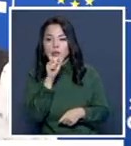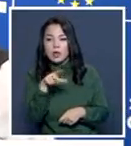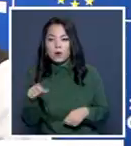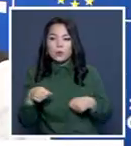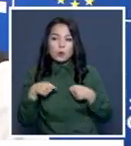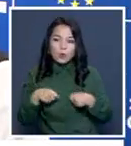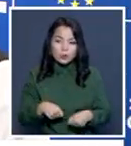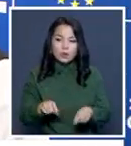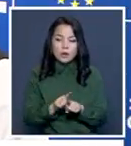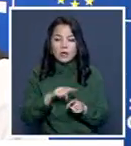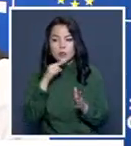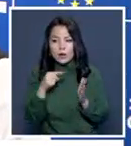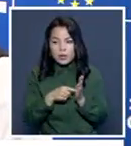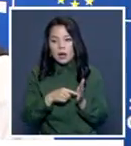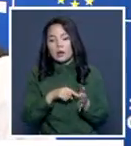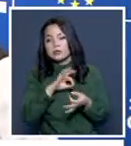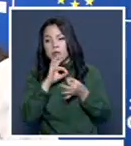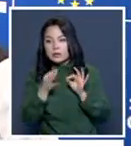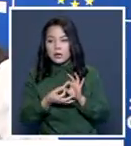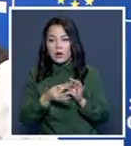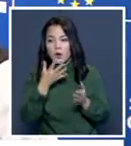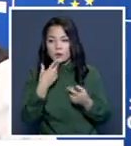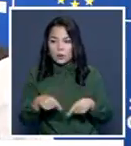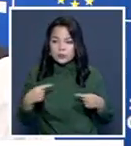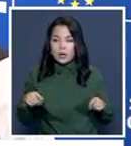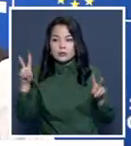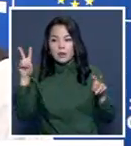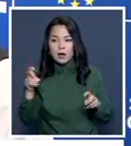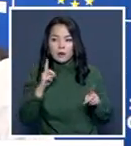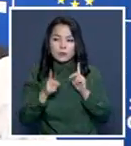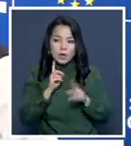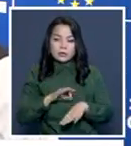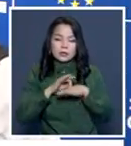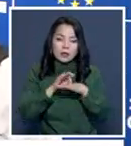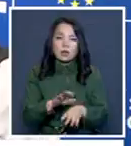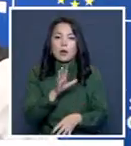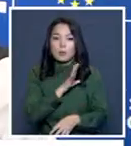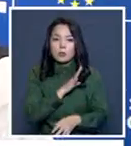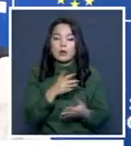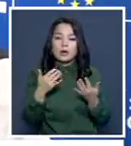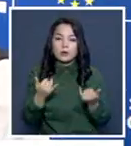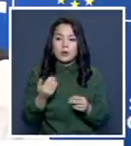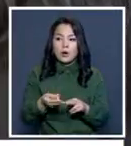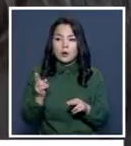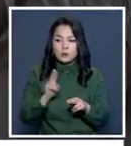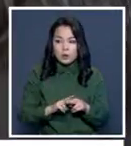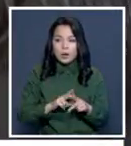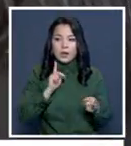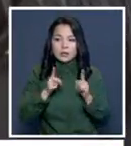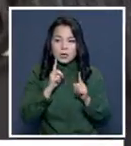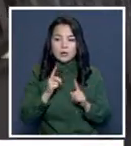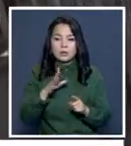құқықтары мәселелері жөніндегі өзекті тақырыптар қозғалды. Бұл үлкен